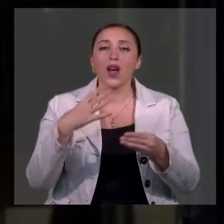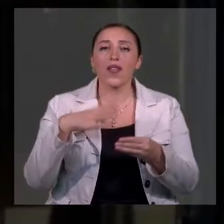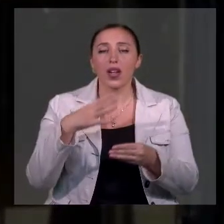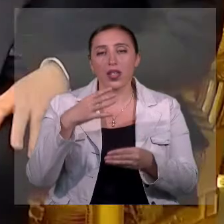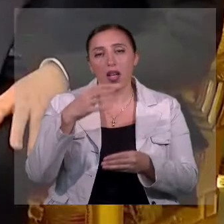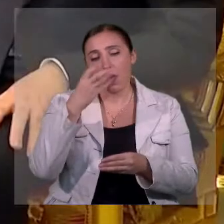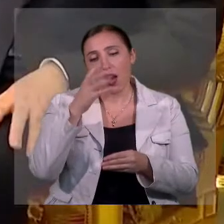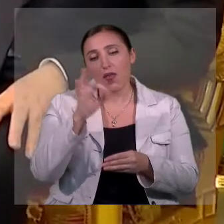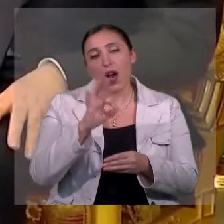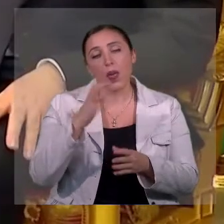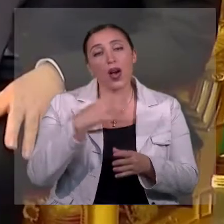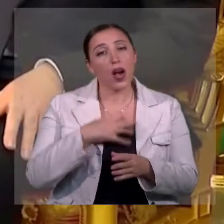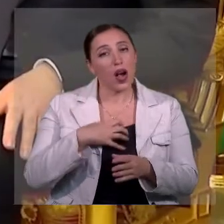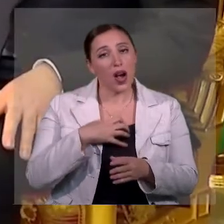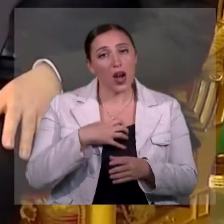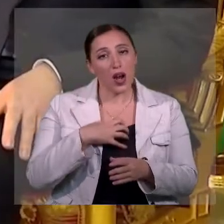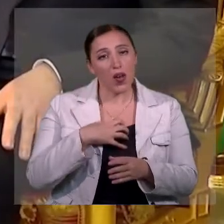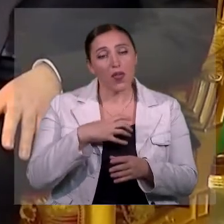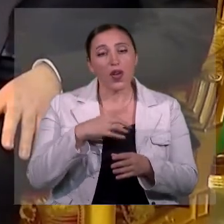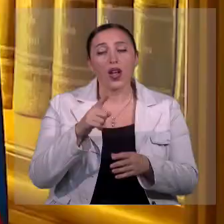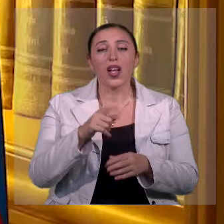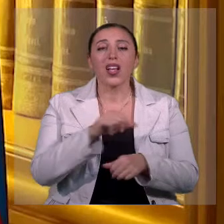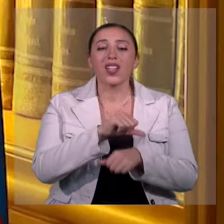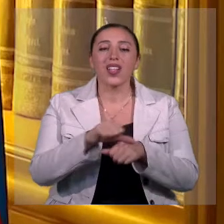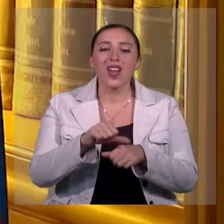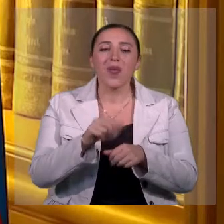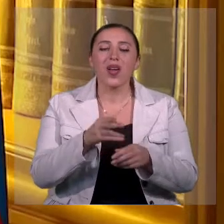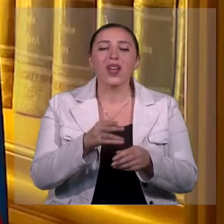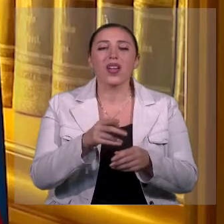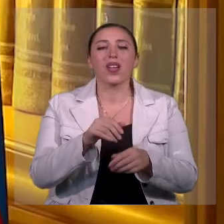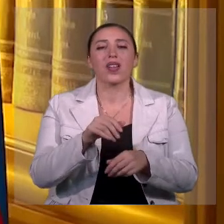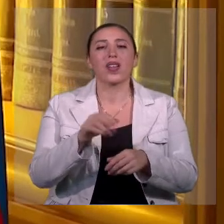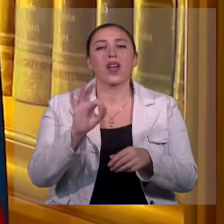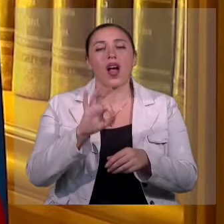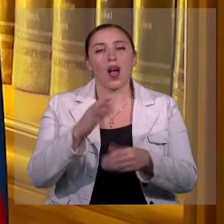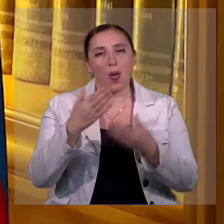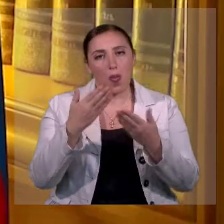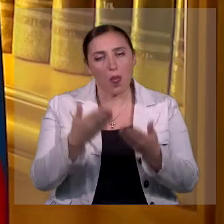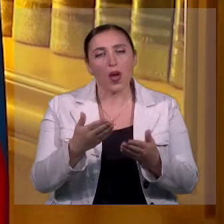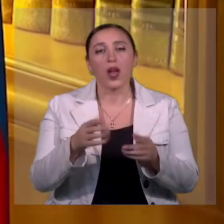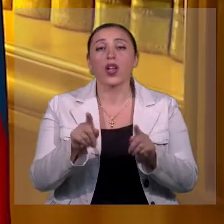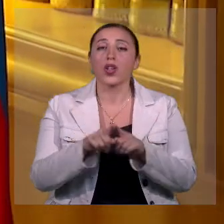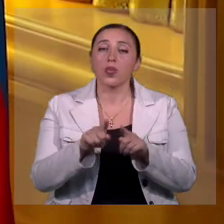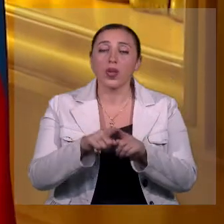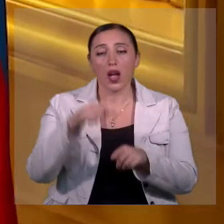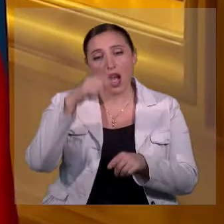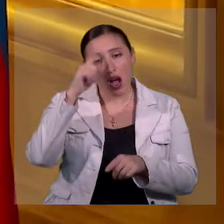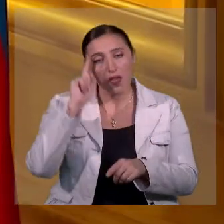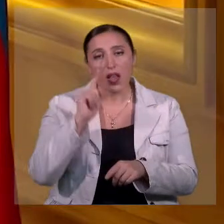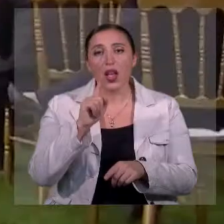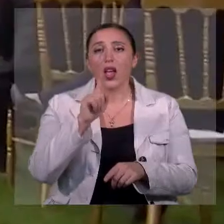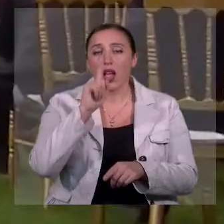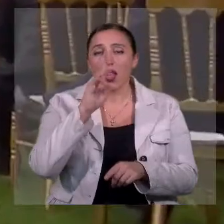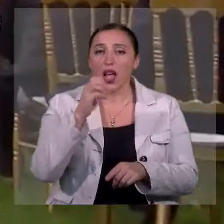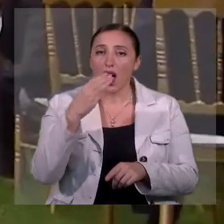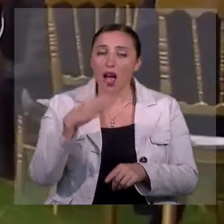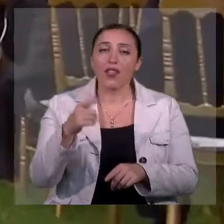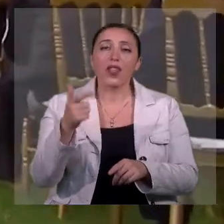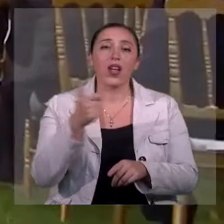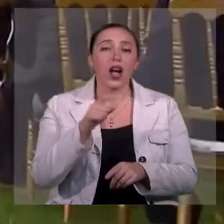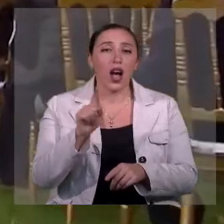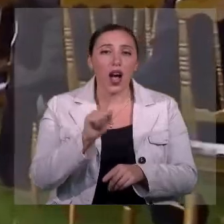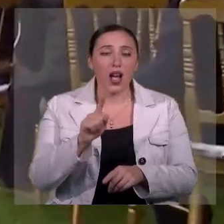կարևոր նշանակություն ունի ոչ միայն տարածքի հնարավորությունների օգտագործման, մասնավորապես ադրբեջանական նավթը և գազը Թուրքիա